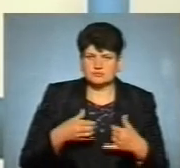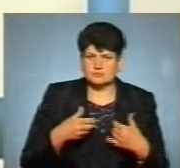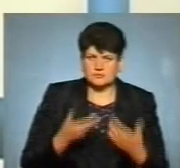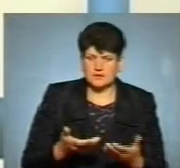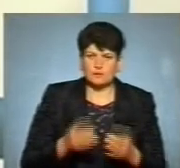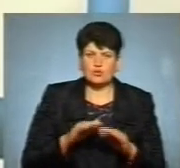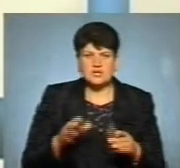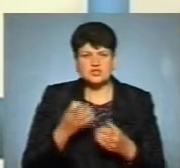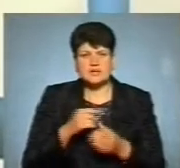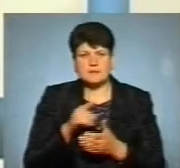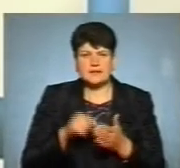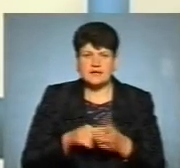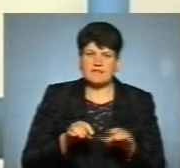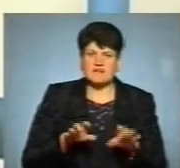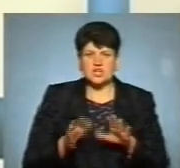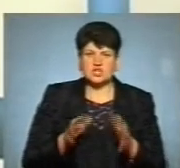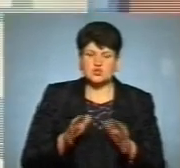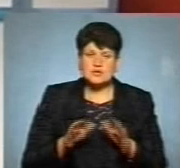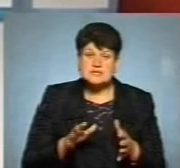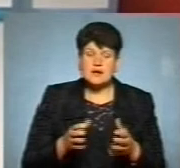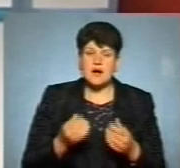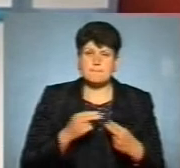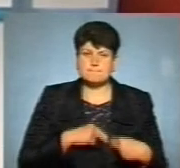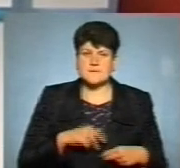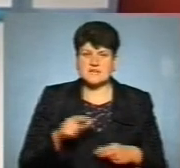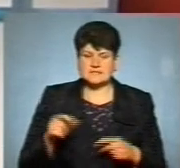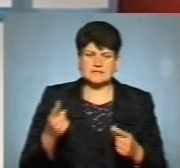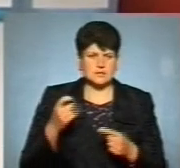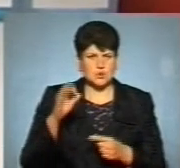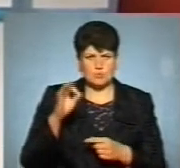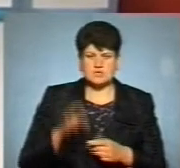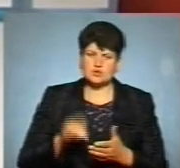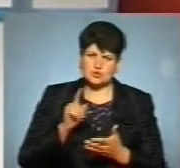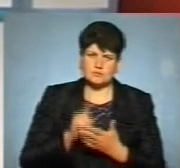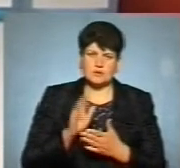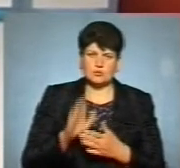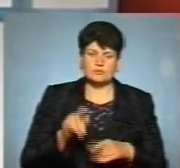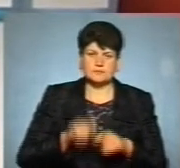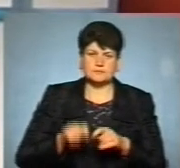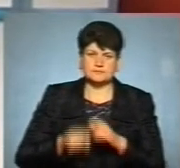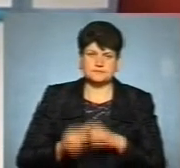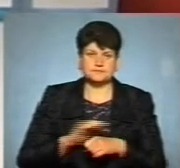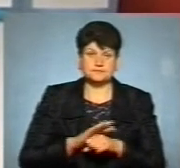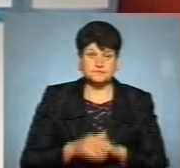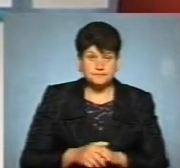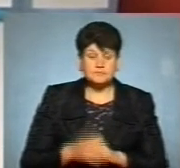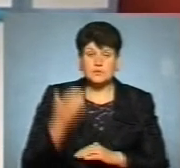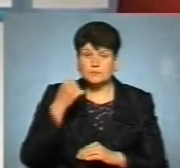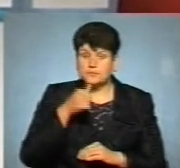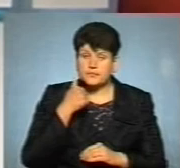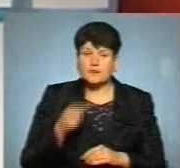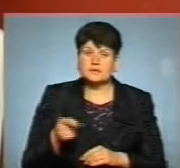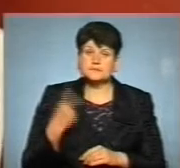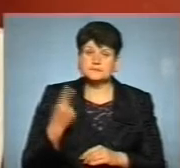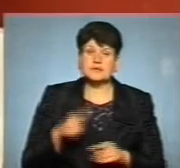ще питання вирішується, а от працівники це 100% будуть зобов'язані пройти тест на коронавірус. Минулого року також